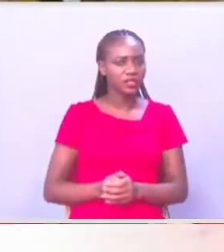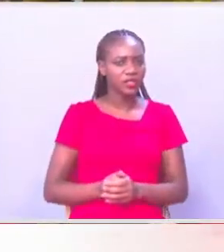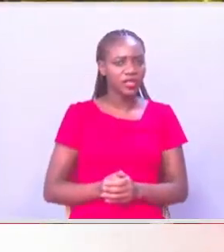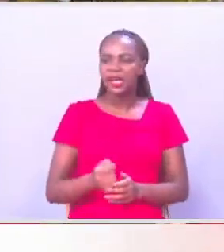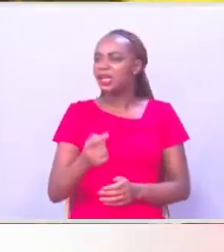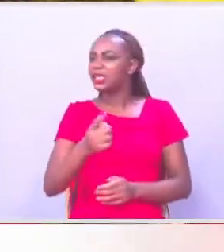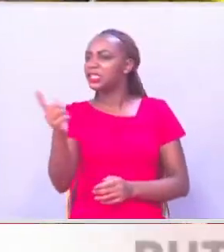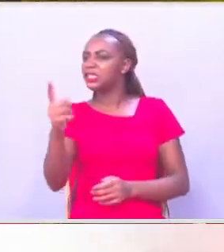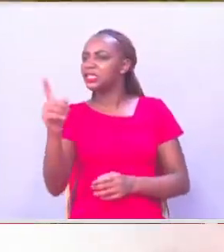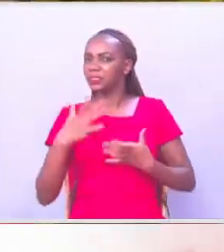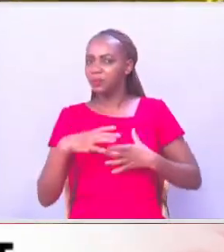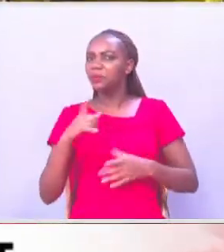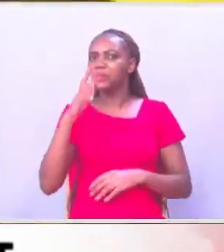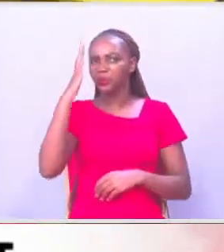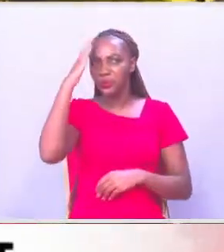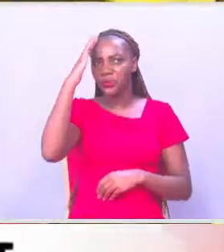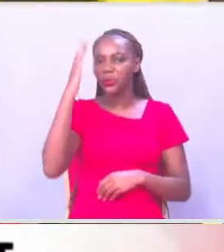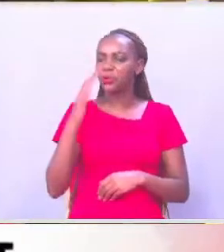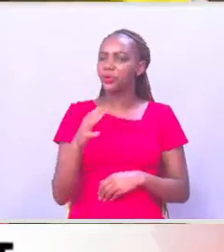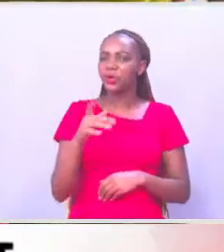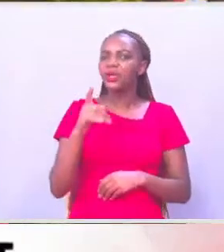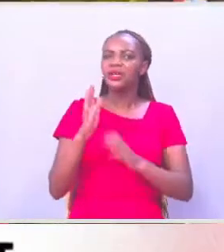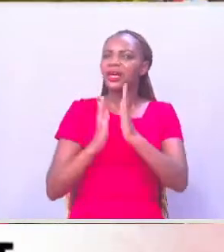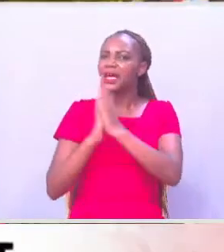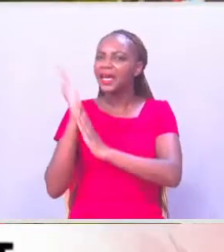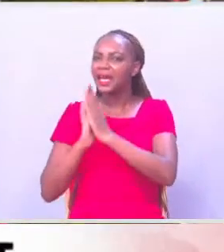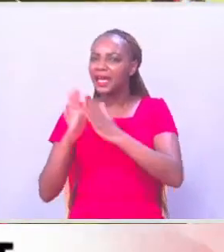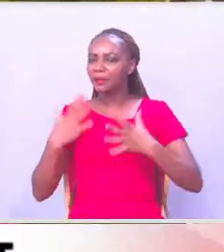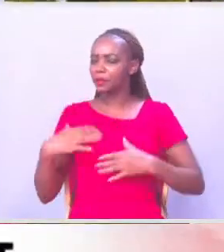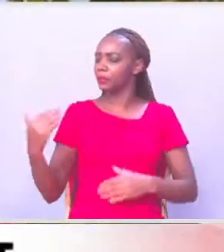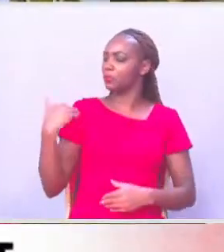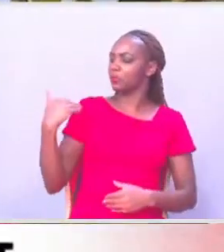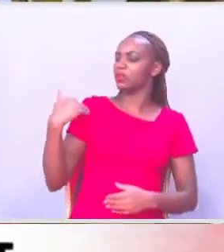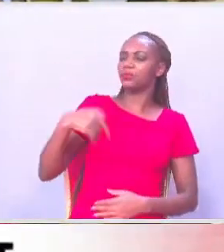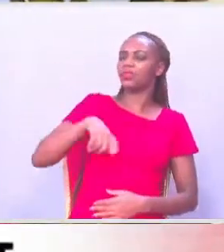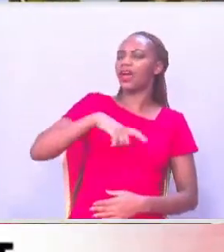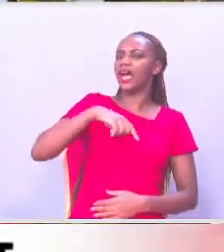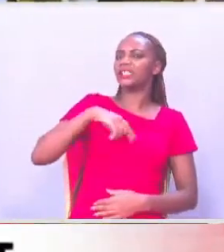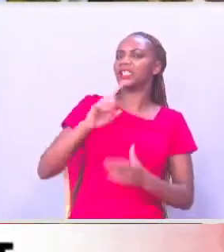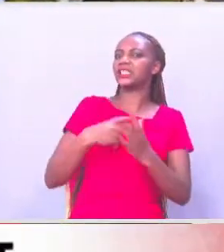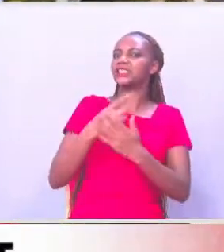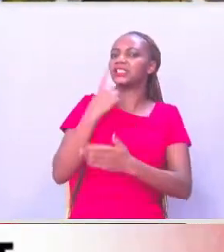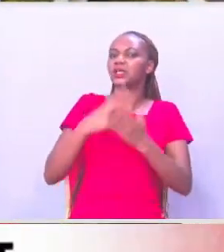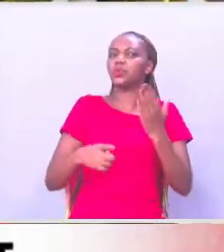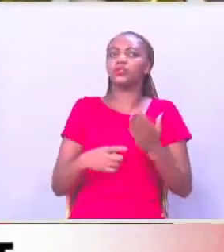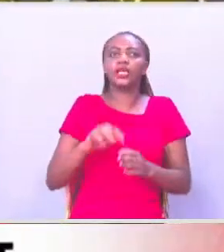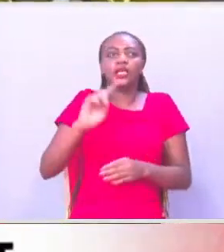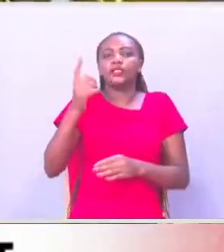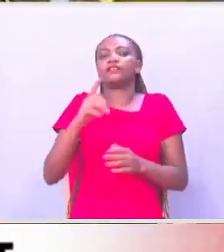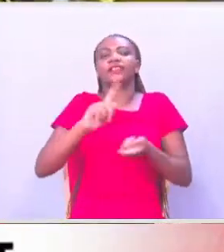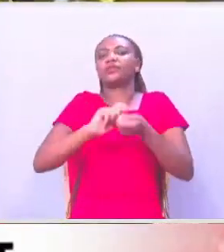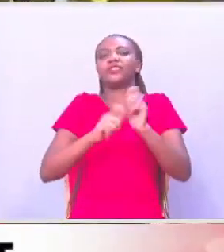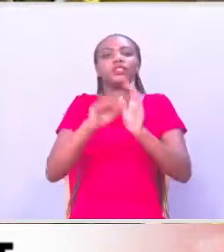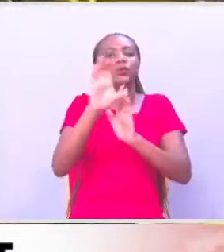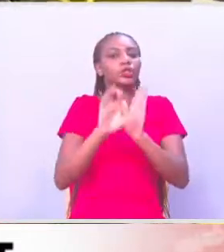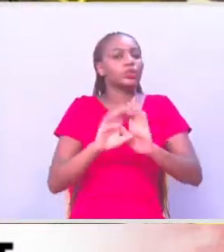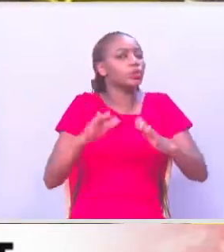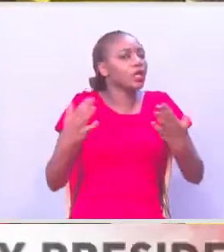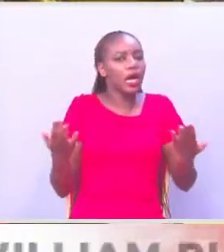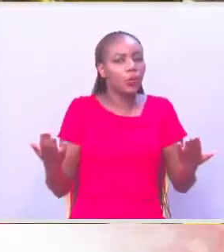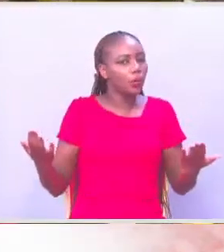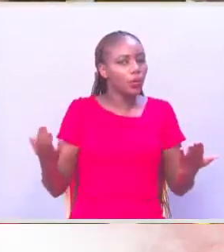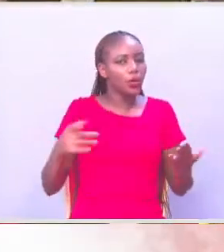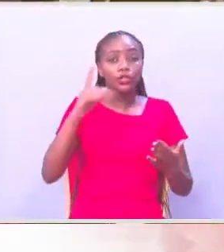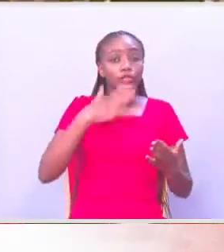Hawa watu unajua, hawa watu wa rege wanatusumbua. Wanasema ati kwanza ati twende tubadilishe katiba. Nyinyi